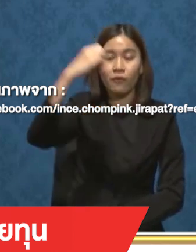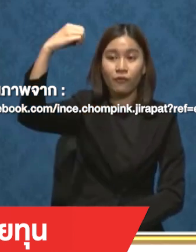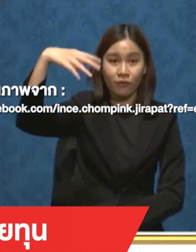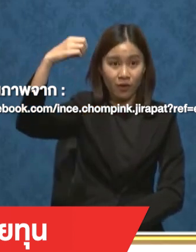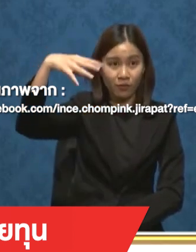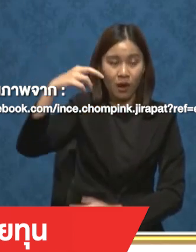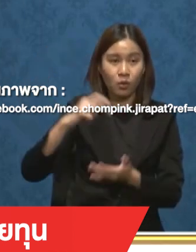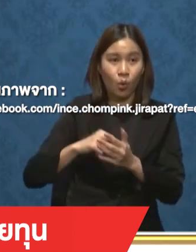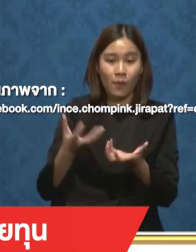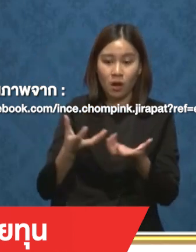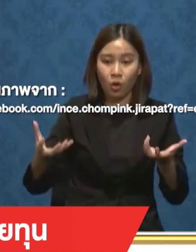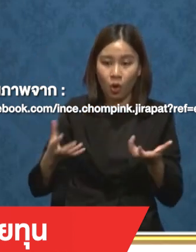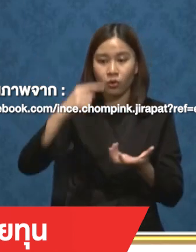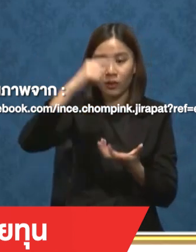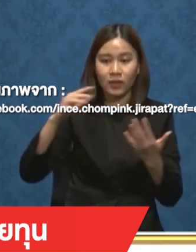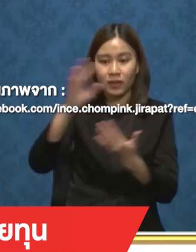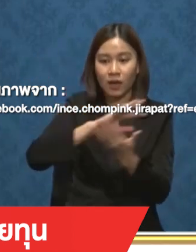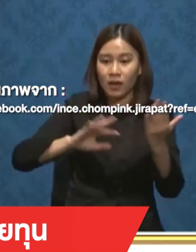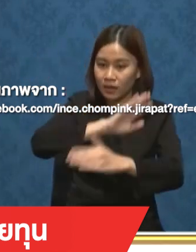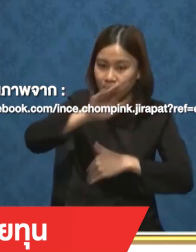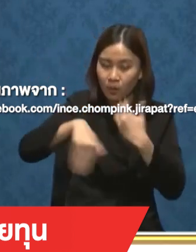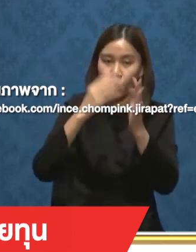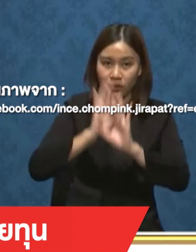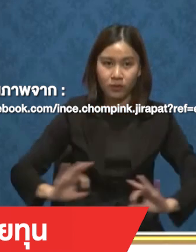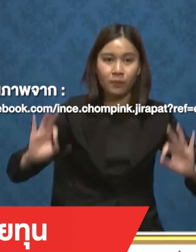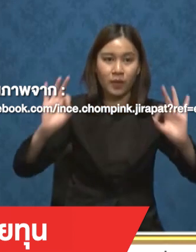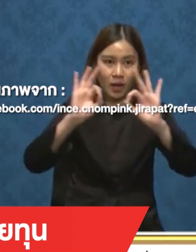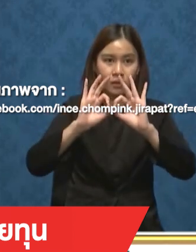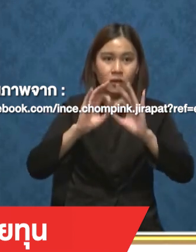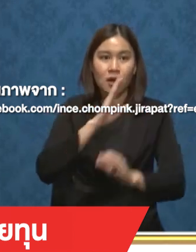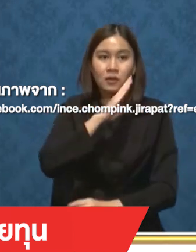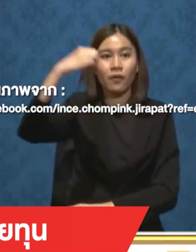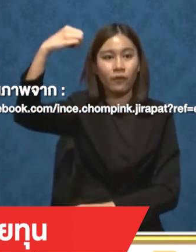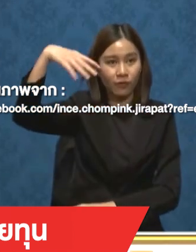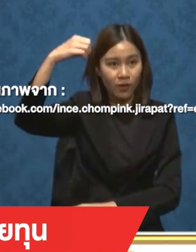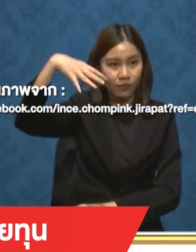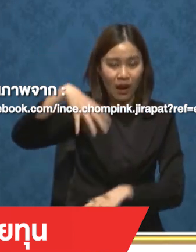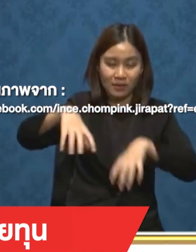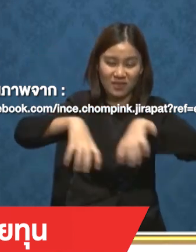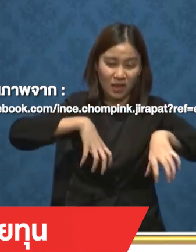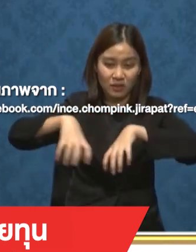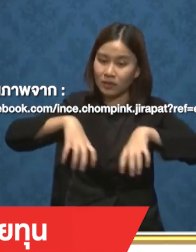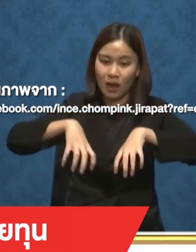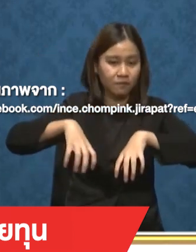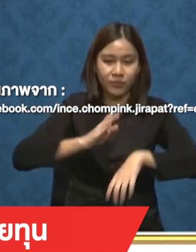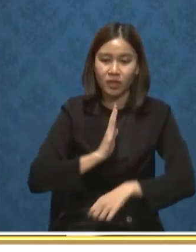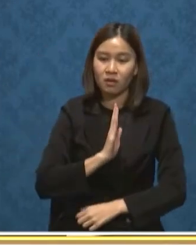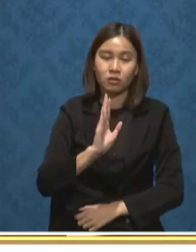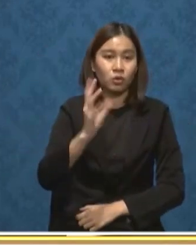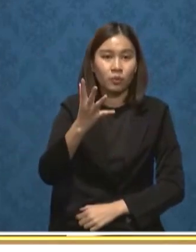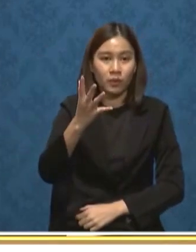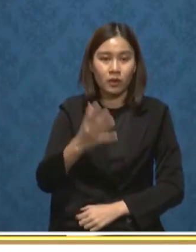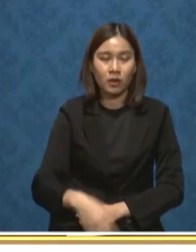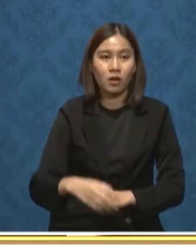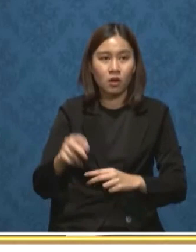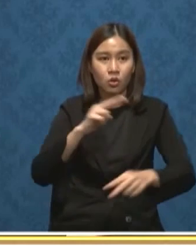้าเป็นสมบัติของคนทั้งชาติที่คนทั้งชาติจำเป็นและถ้าไฟฟ้าถูกบริหารจัดการอยางไม่เป็ธรรมถูก